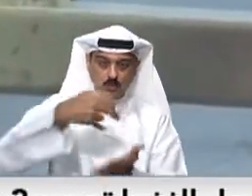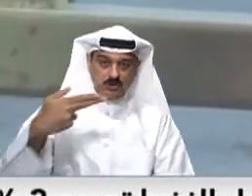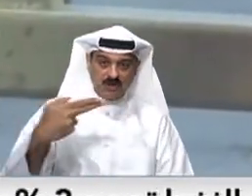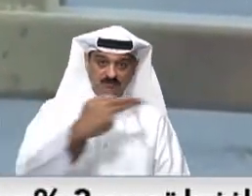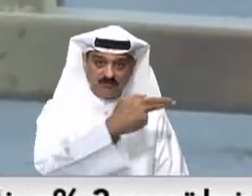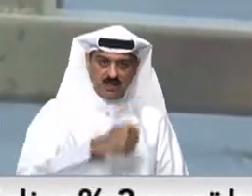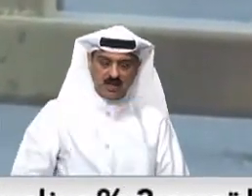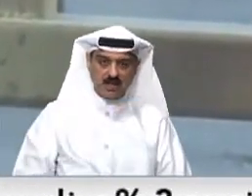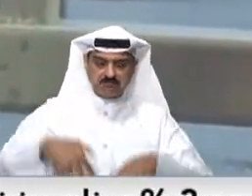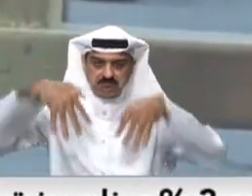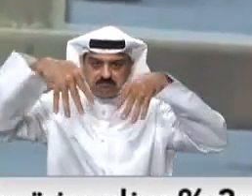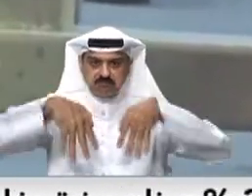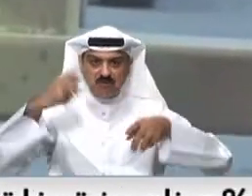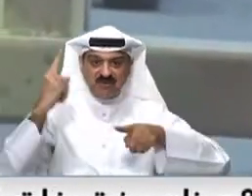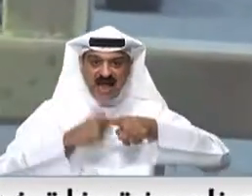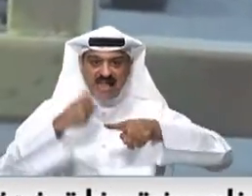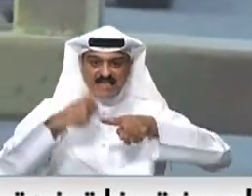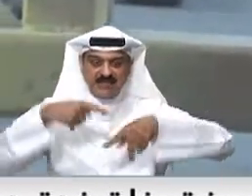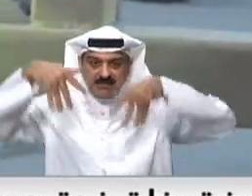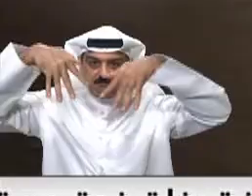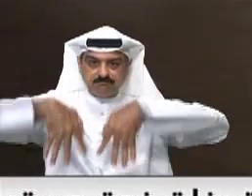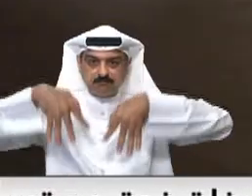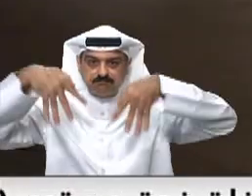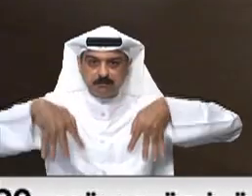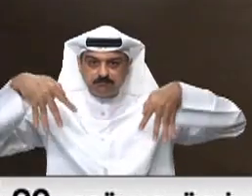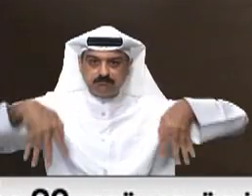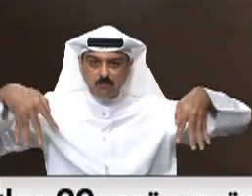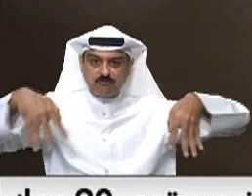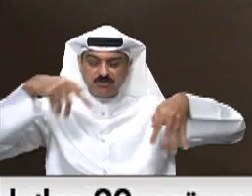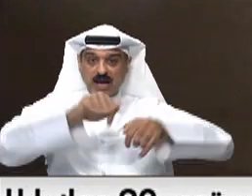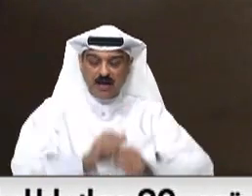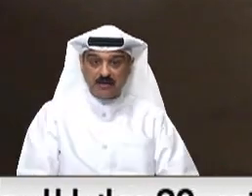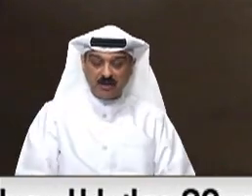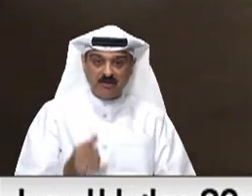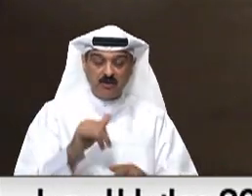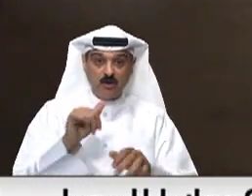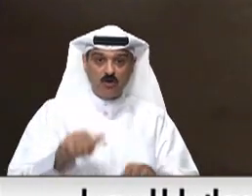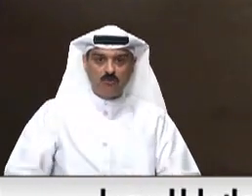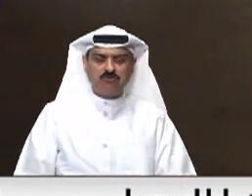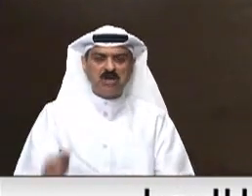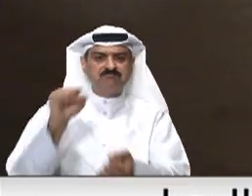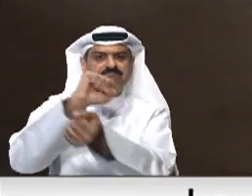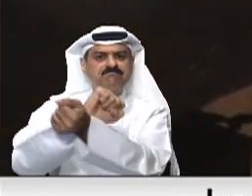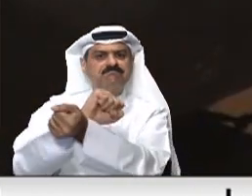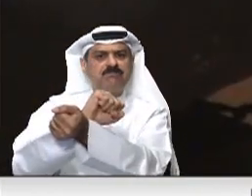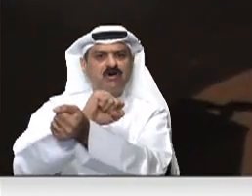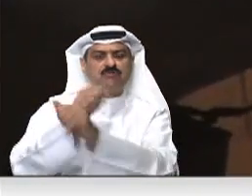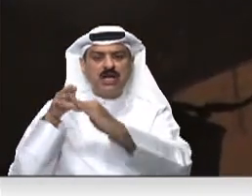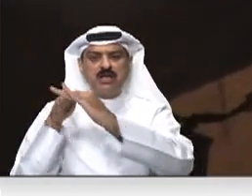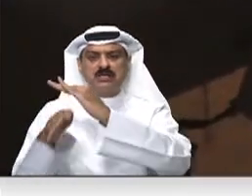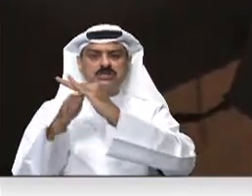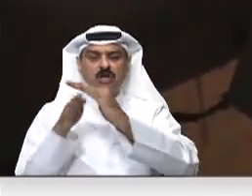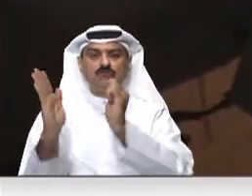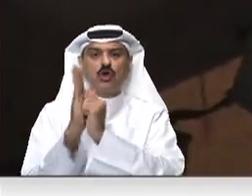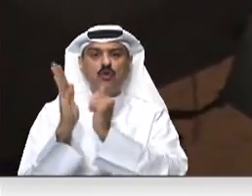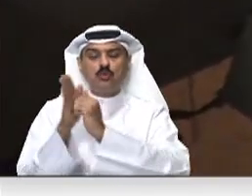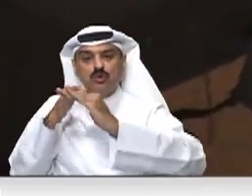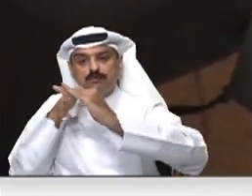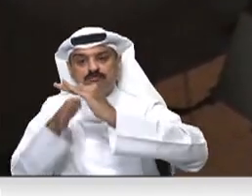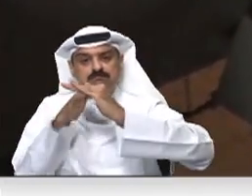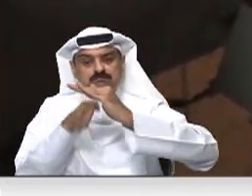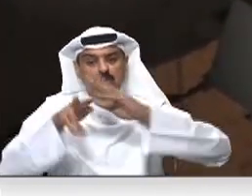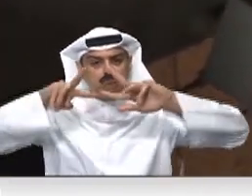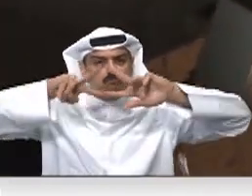بنصب بوابات حديدية عند مداخل المدن دون أن يوقف حملات اعتقالاته التي طالت 30 شابا